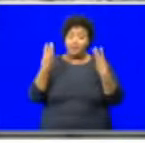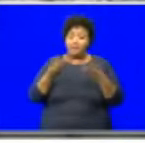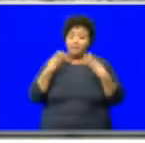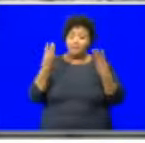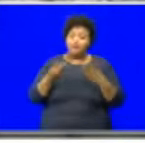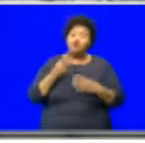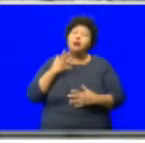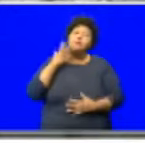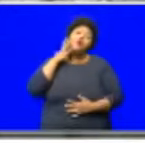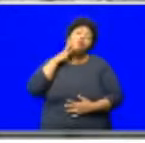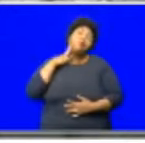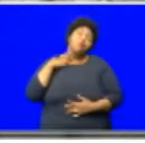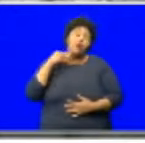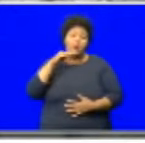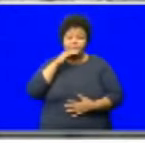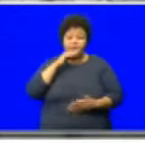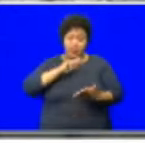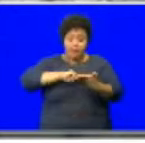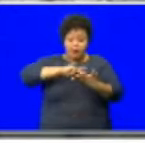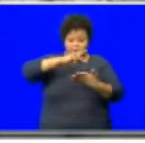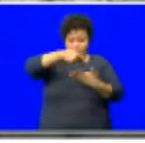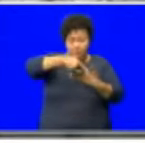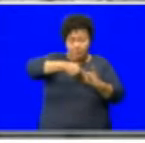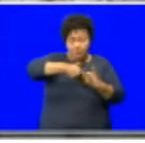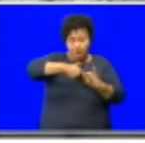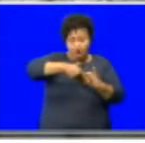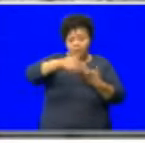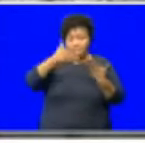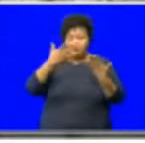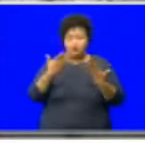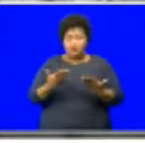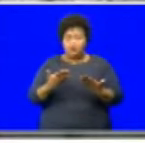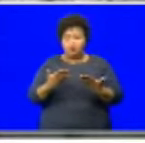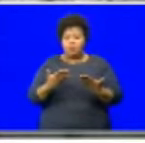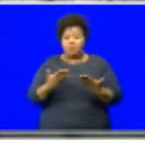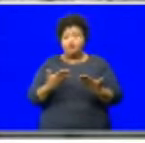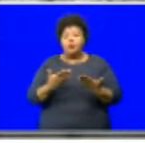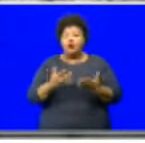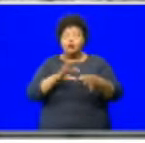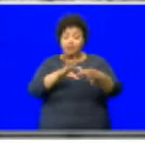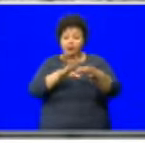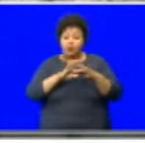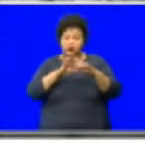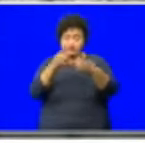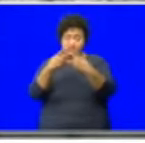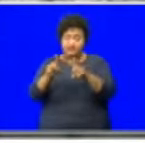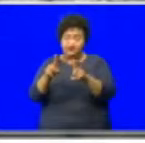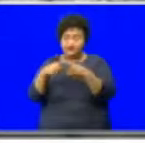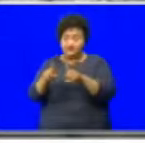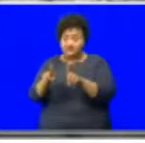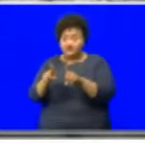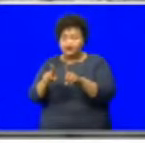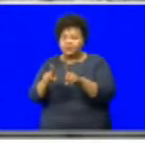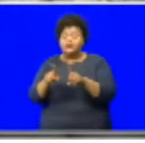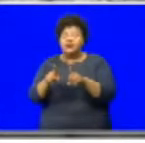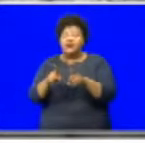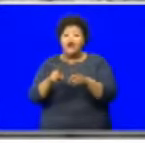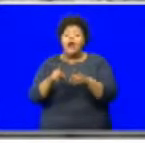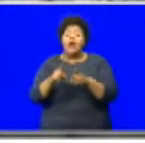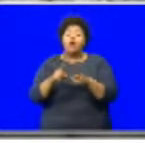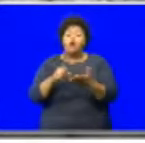sibukele tinhlelo lelo leto ukuthi siyadzinga lokuthi sibuye nato letinhlangano letehlukahlukene siye nato